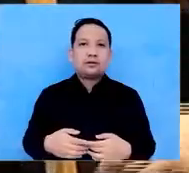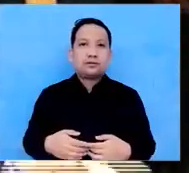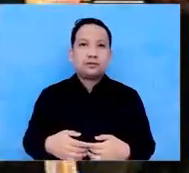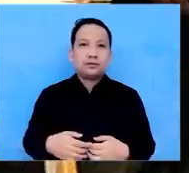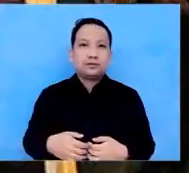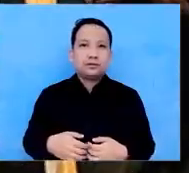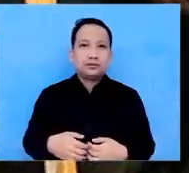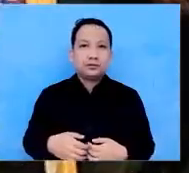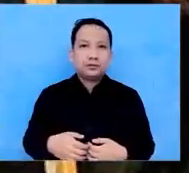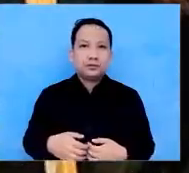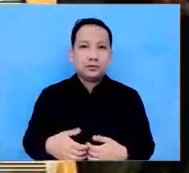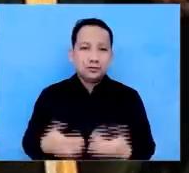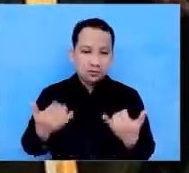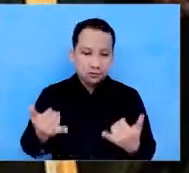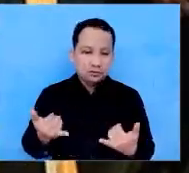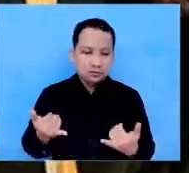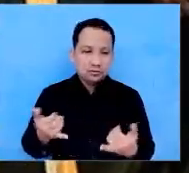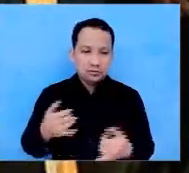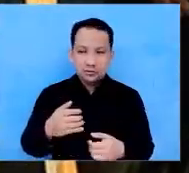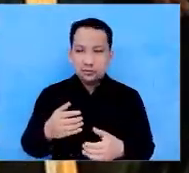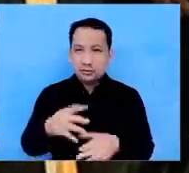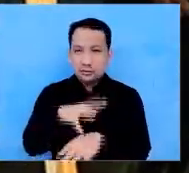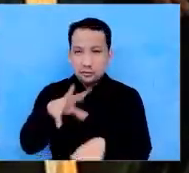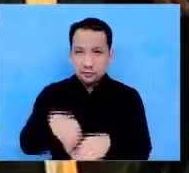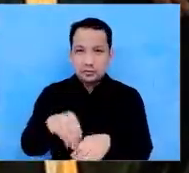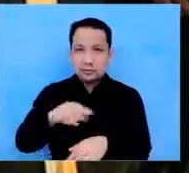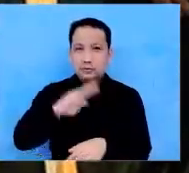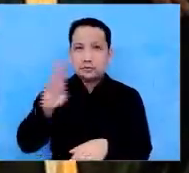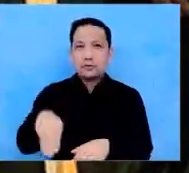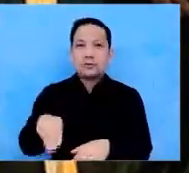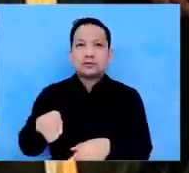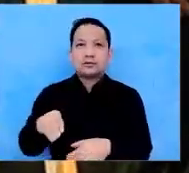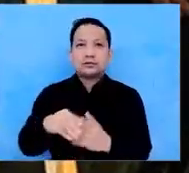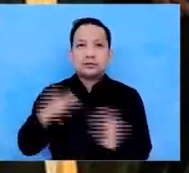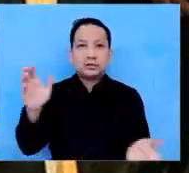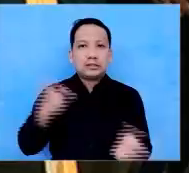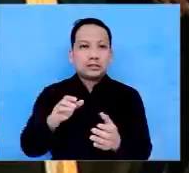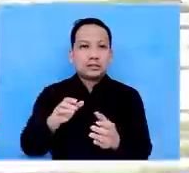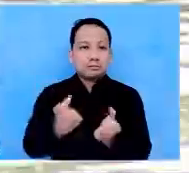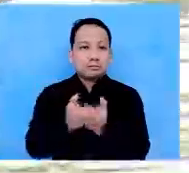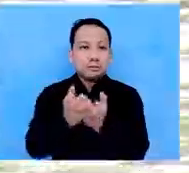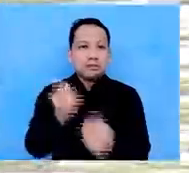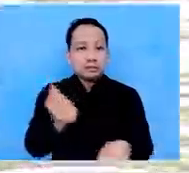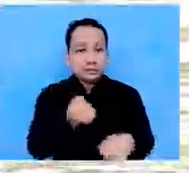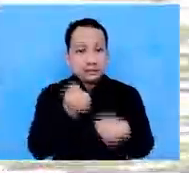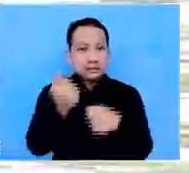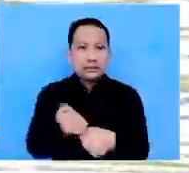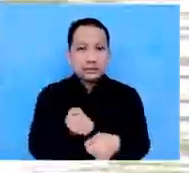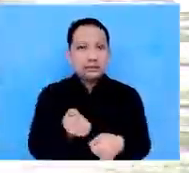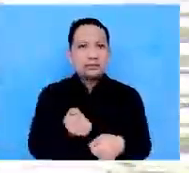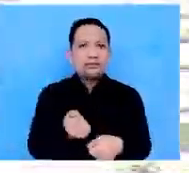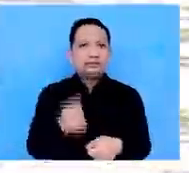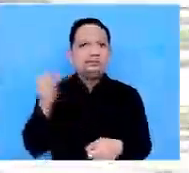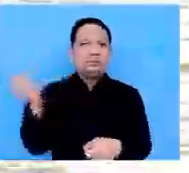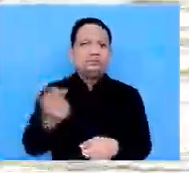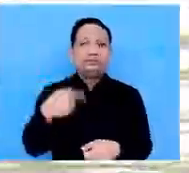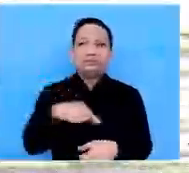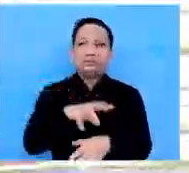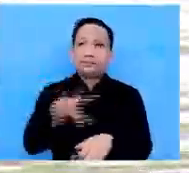diagnosis. And then nga, nung nagsali ako sa Manila Dragons, na-realize ko na not only